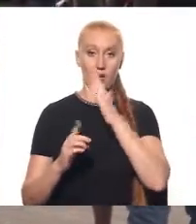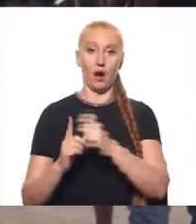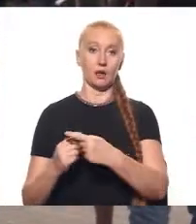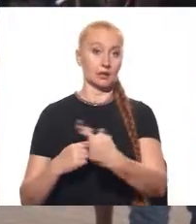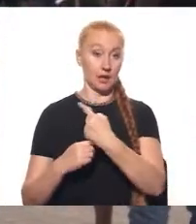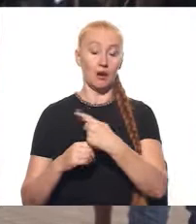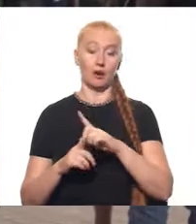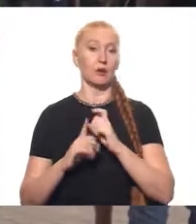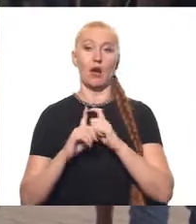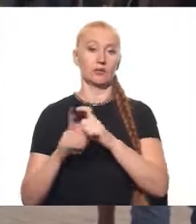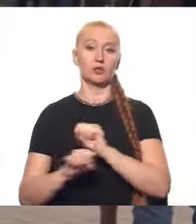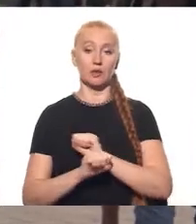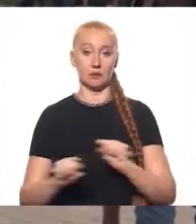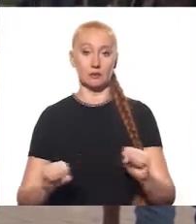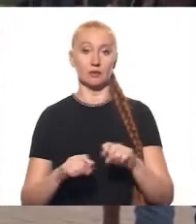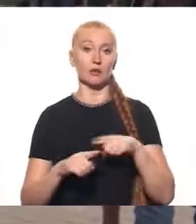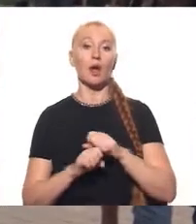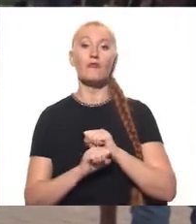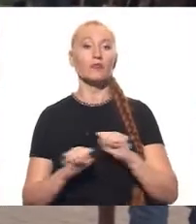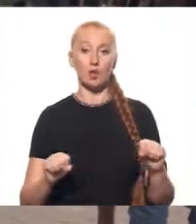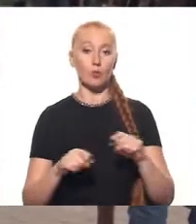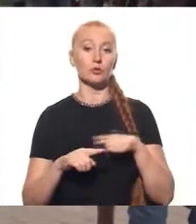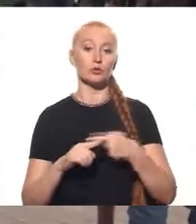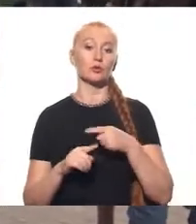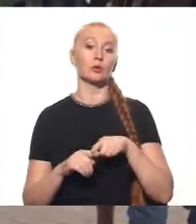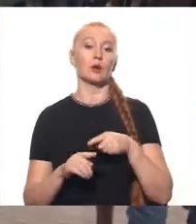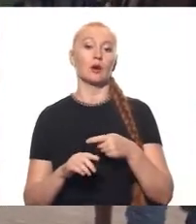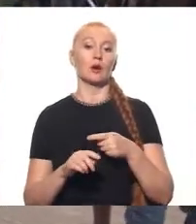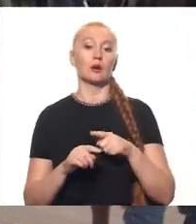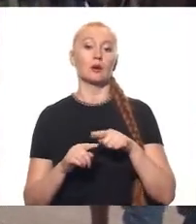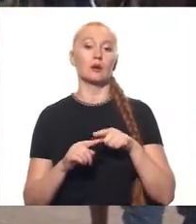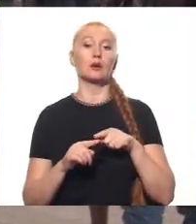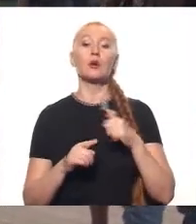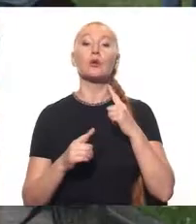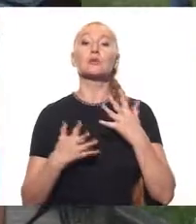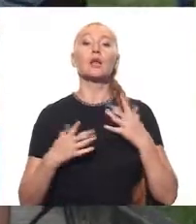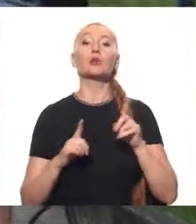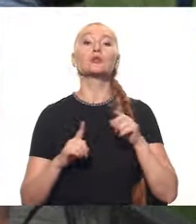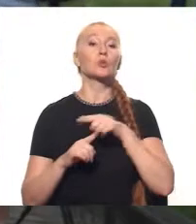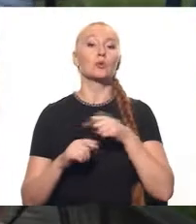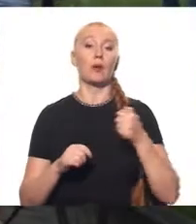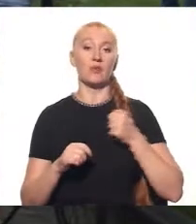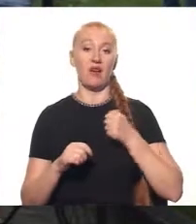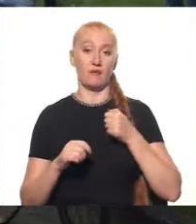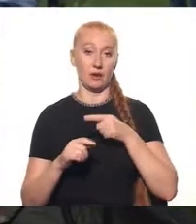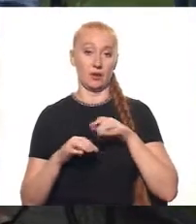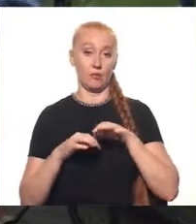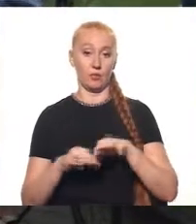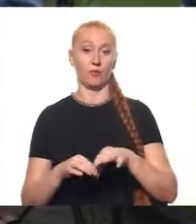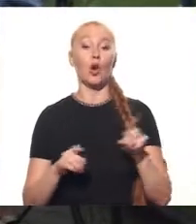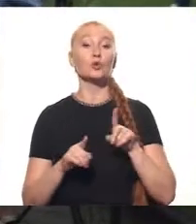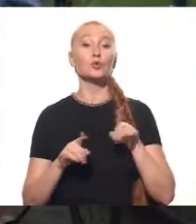неможливо проводити розвідувальні операції, неможливо використовувати безпілотники для того, щоб розуміти, що відбувається на фронті. Те, що відбувається